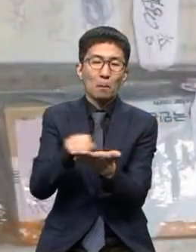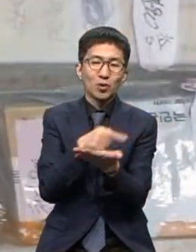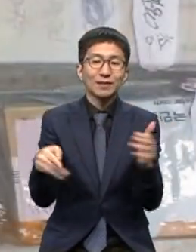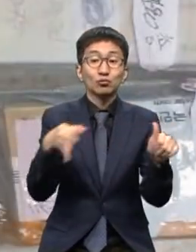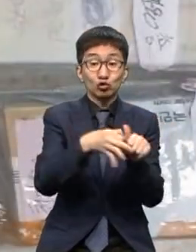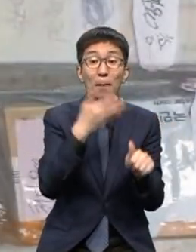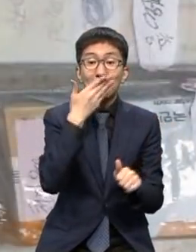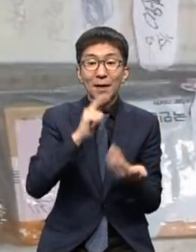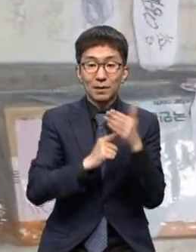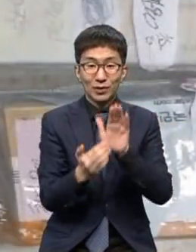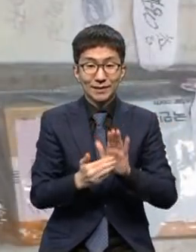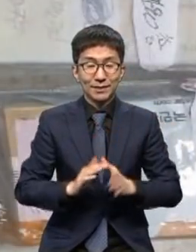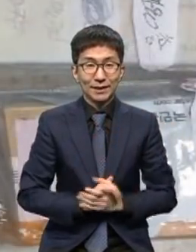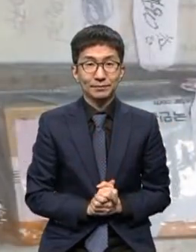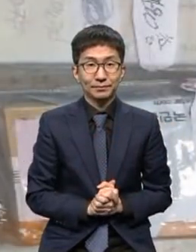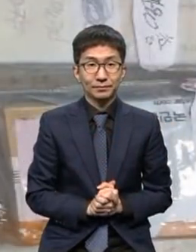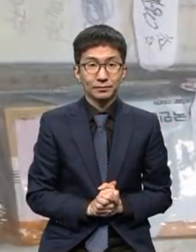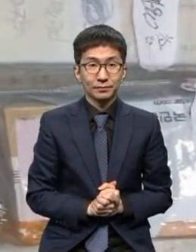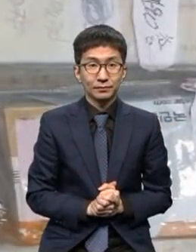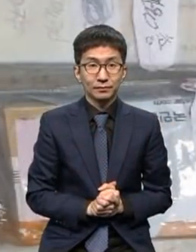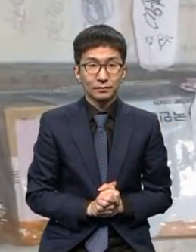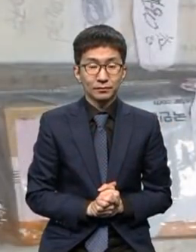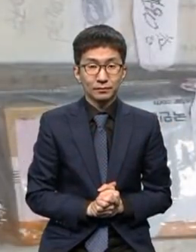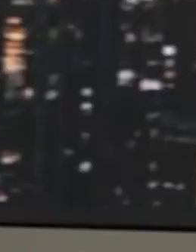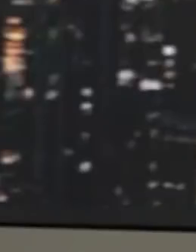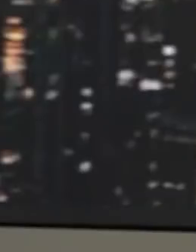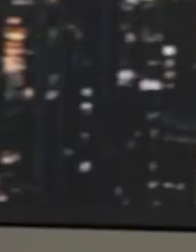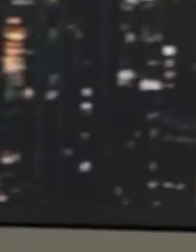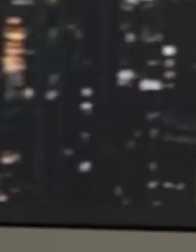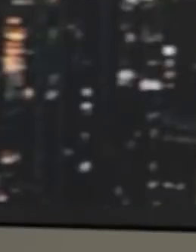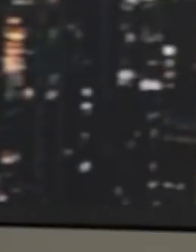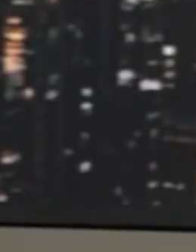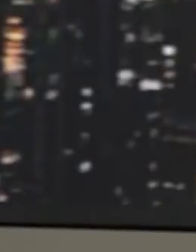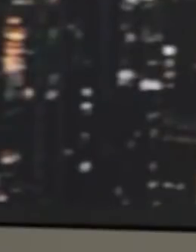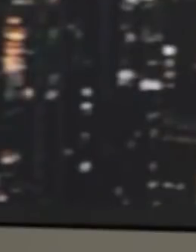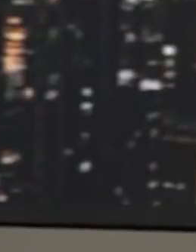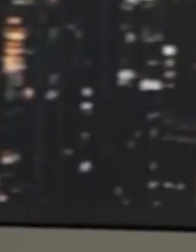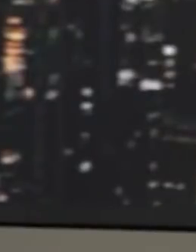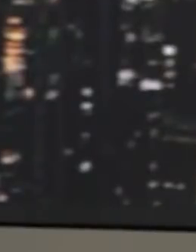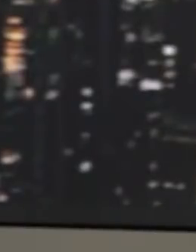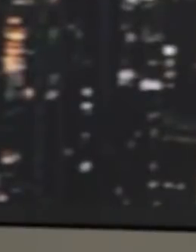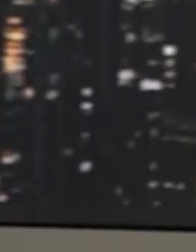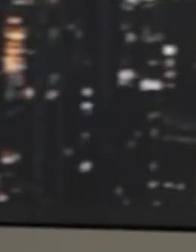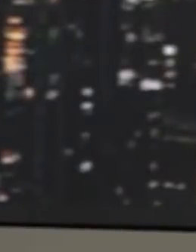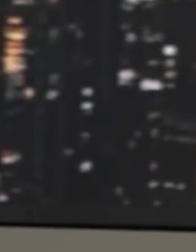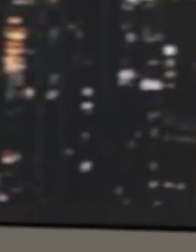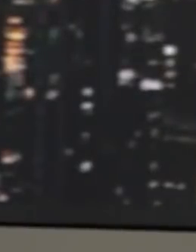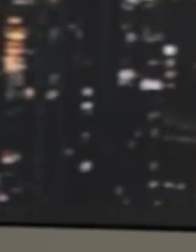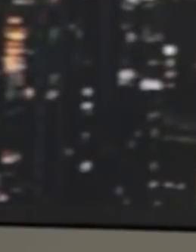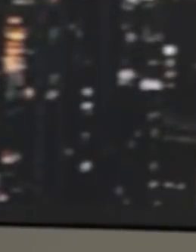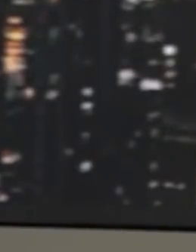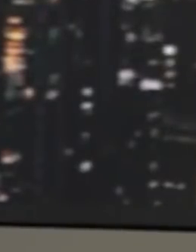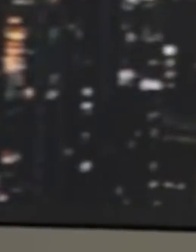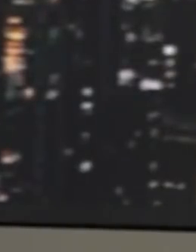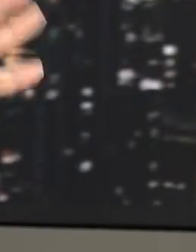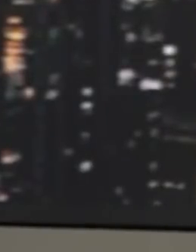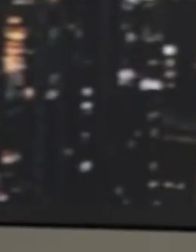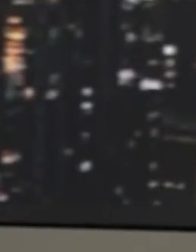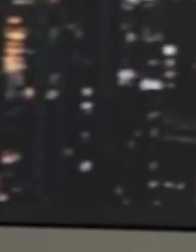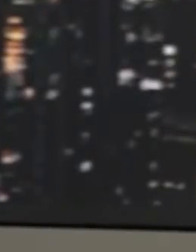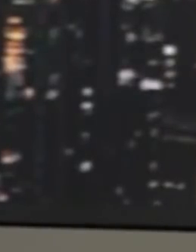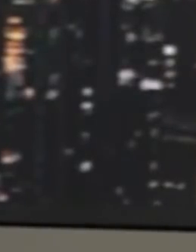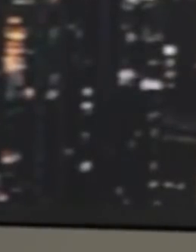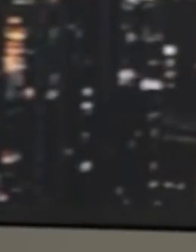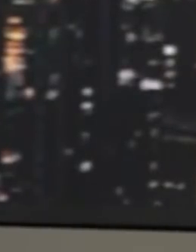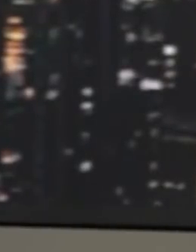james 하차 원입니다 안녕하십니까 금연입니다 더 많은 뉴스와 라이브 이벤트를 보고 싶으시면 화면